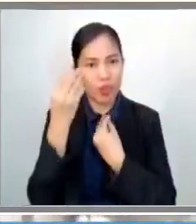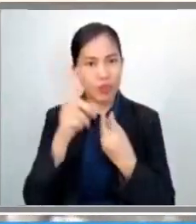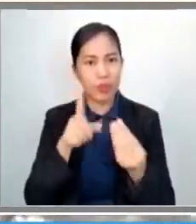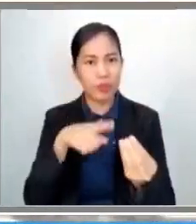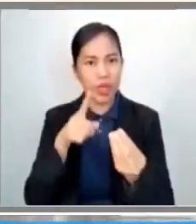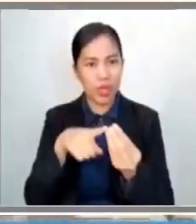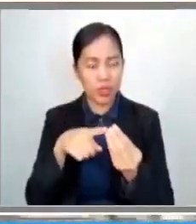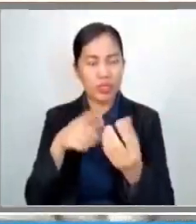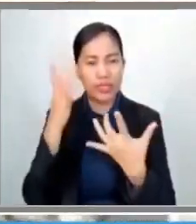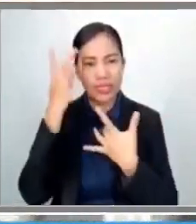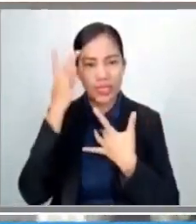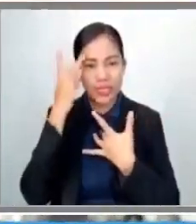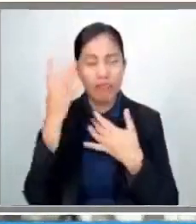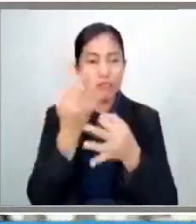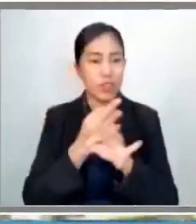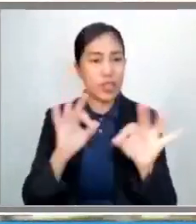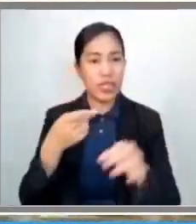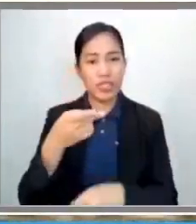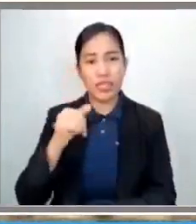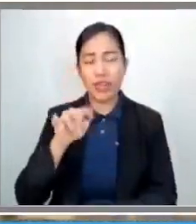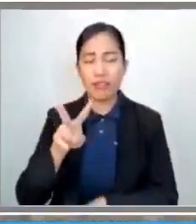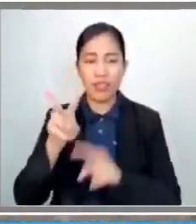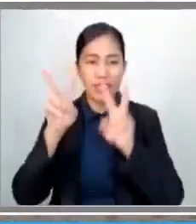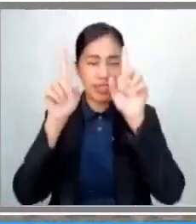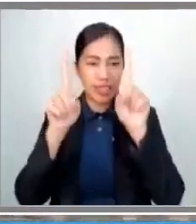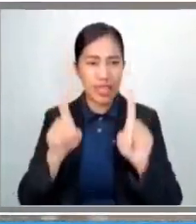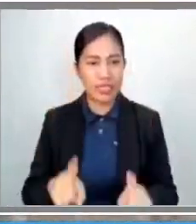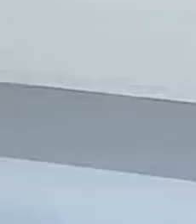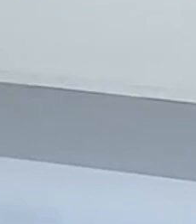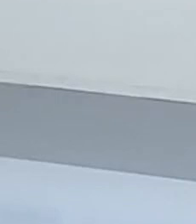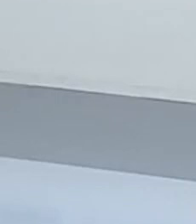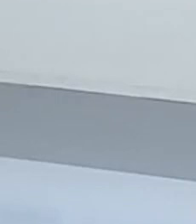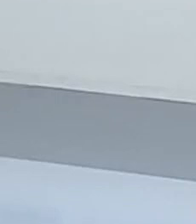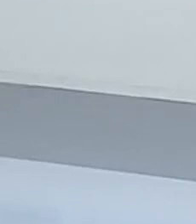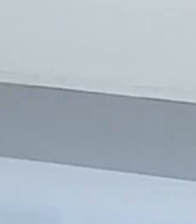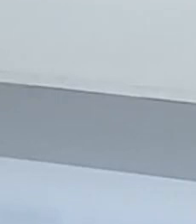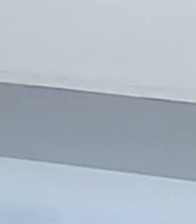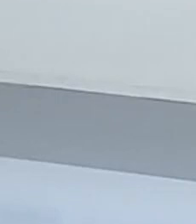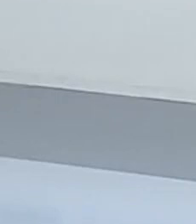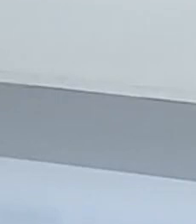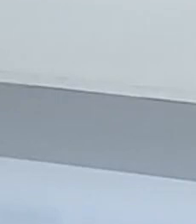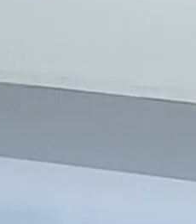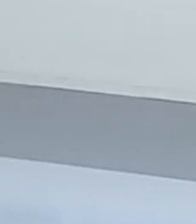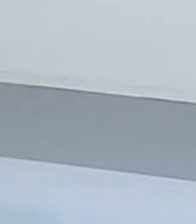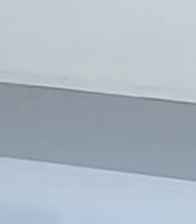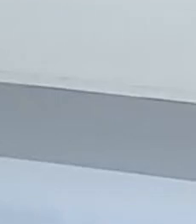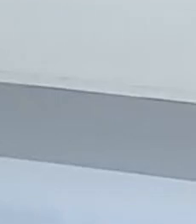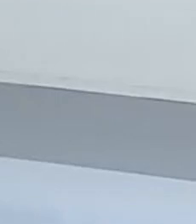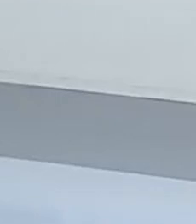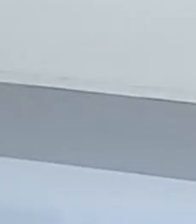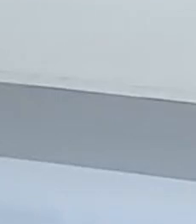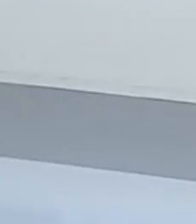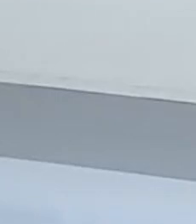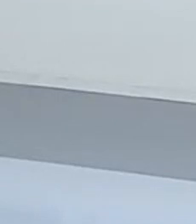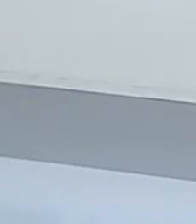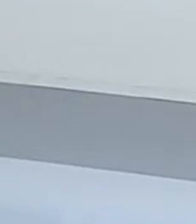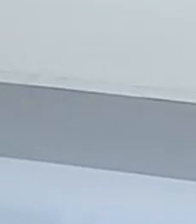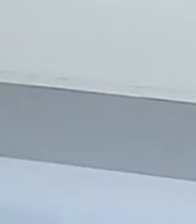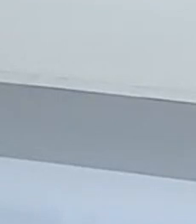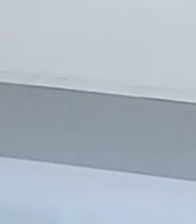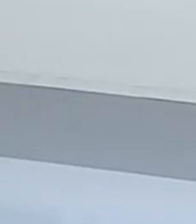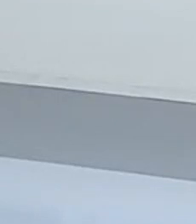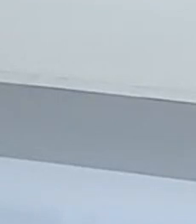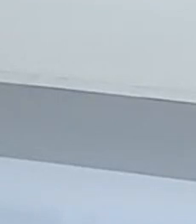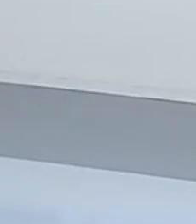HIV testing sa iba't ibang lugar sa lungsod mga kapuso para sa mga maiinit na balita mag-subscribe